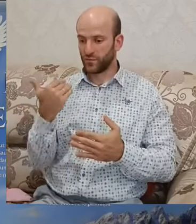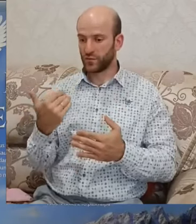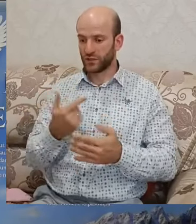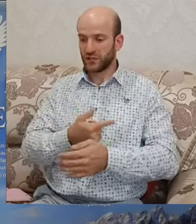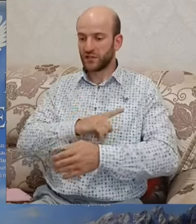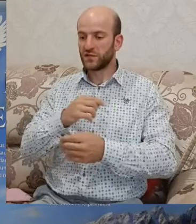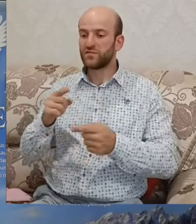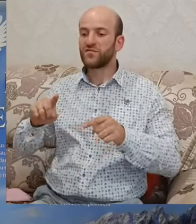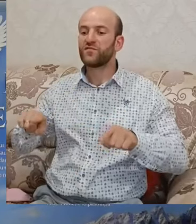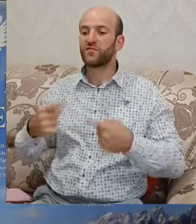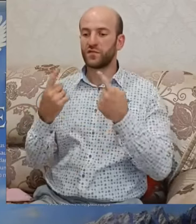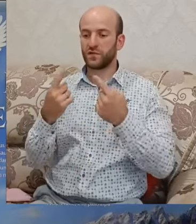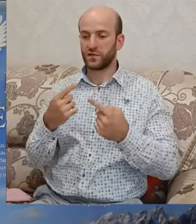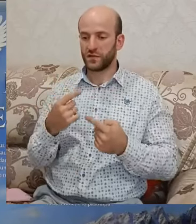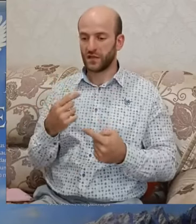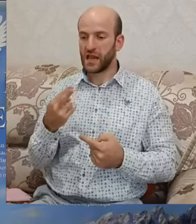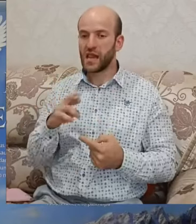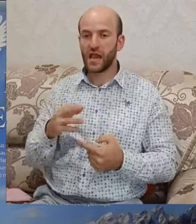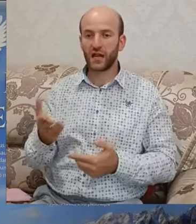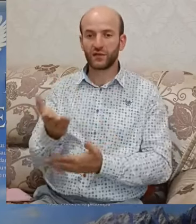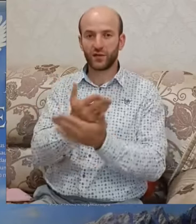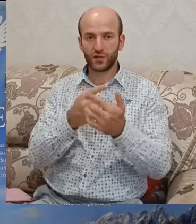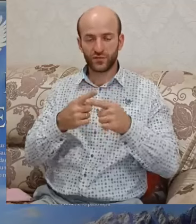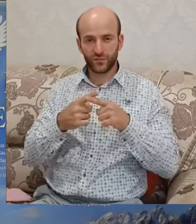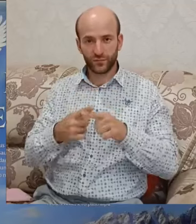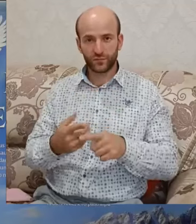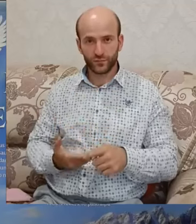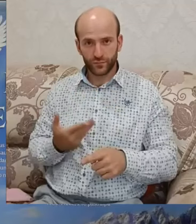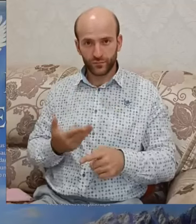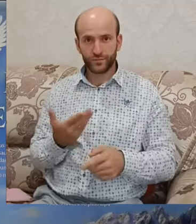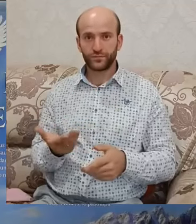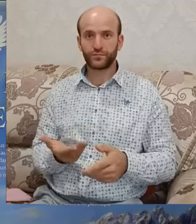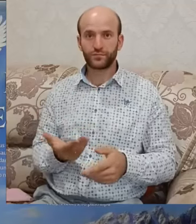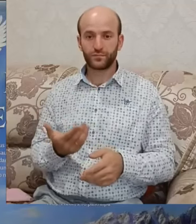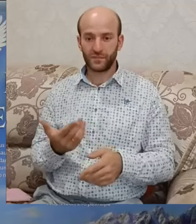Amžinajam gyvenimui? Ar jame nebuvo mūsų?